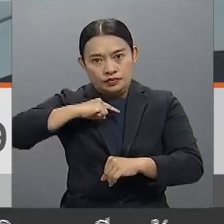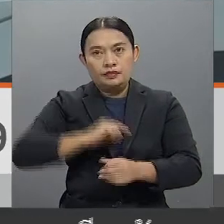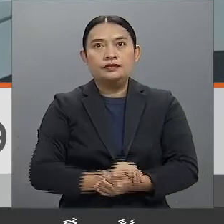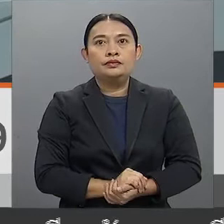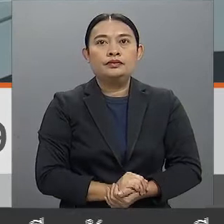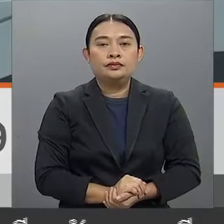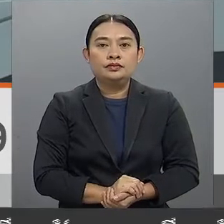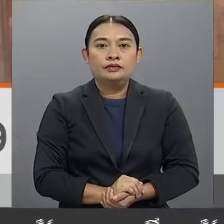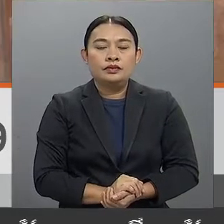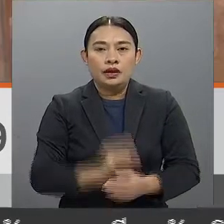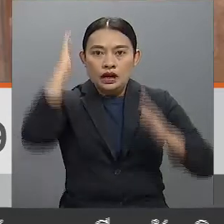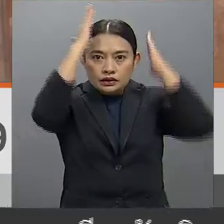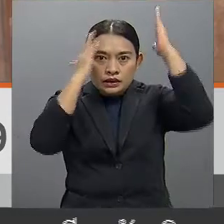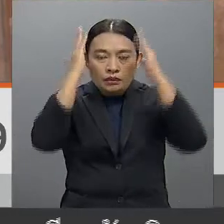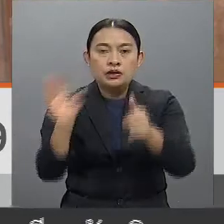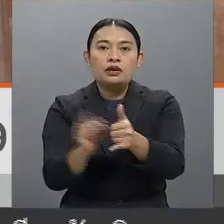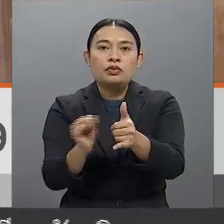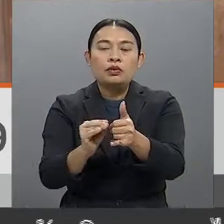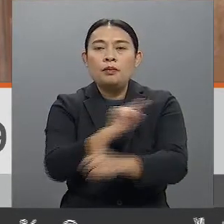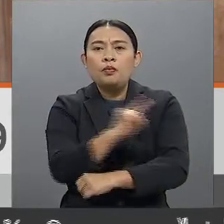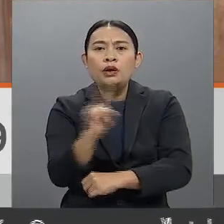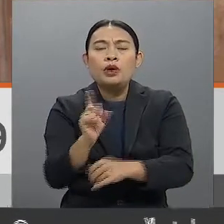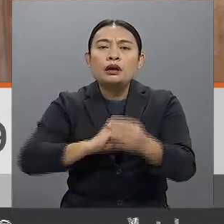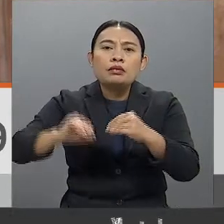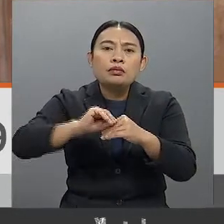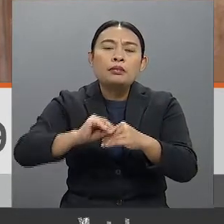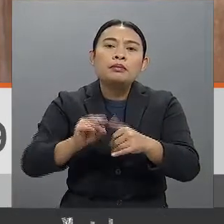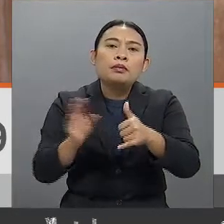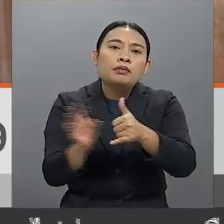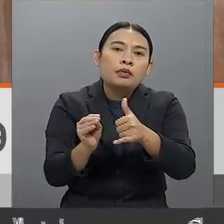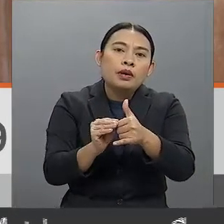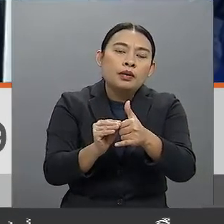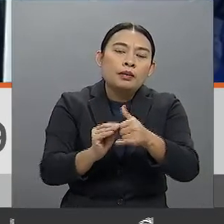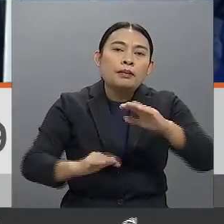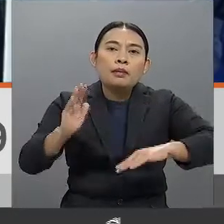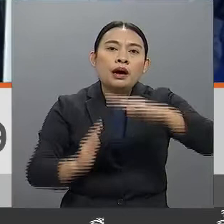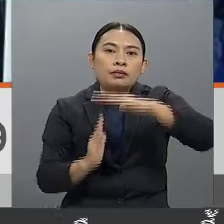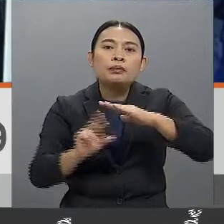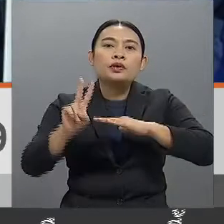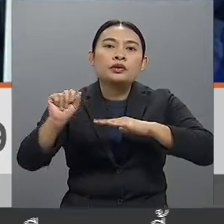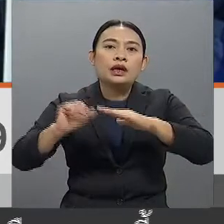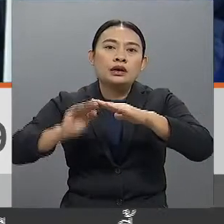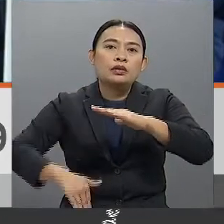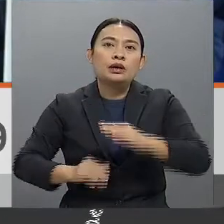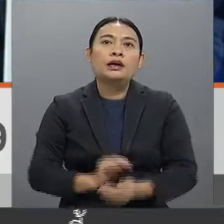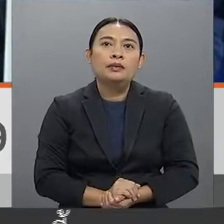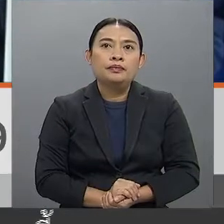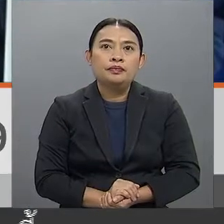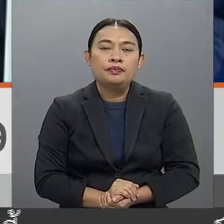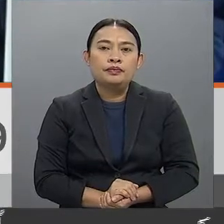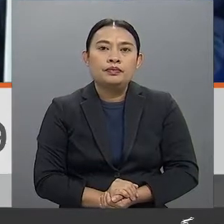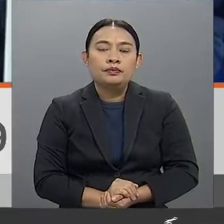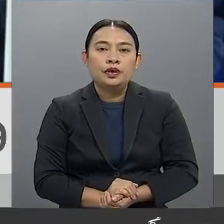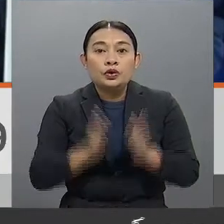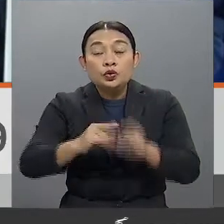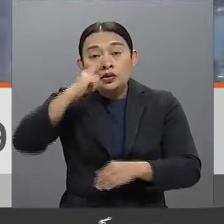มีผู้ติดเชื้อเพิมขึ้นรายวันทำให้ยอดผู้ป่วยใกล้ทะล 2 แสนคนส่วกเดนทางกลบประเทศของคนไทยผ่าน